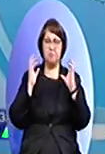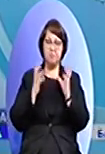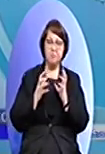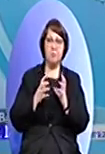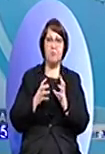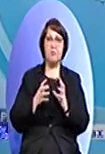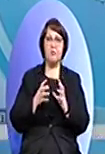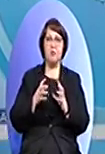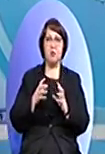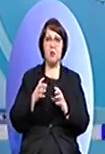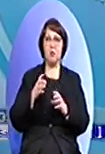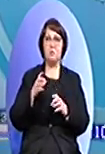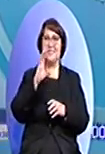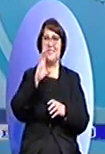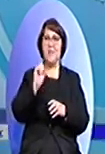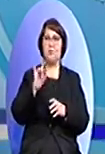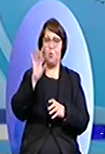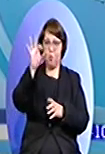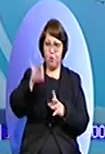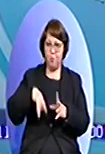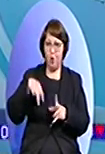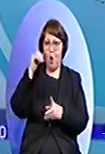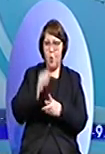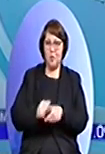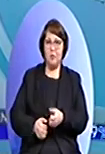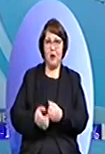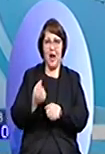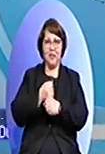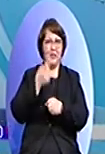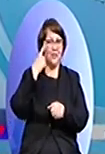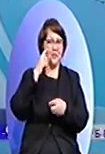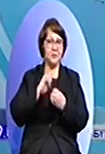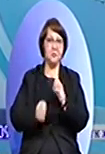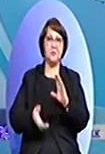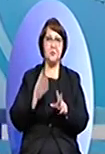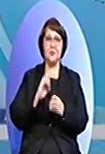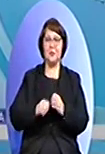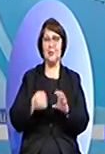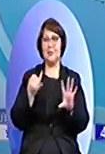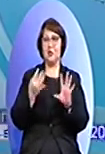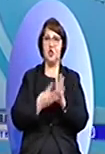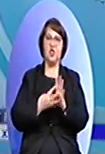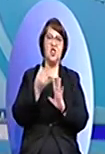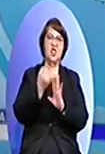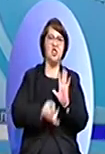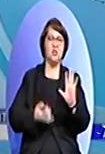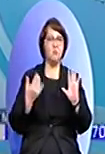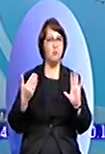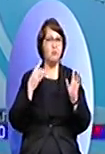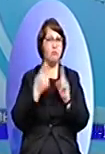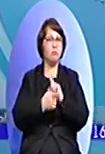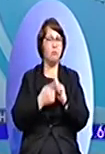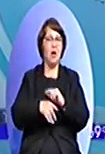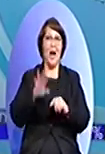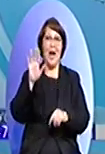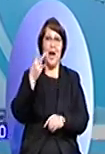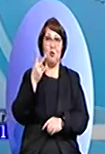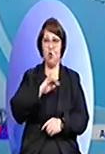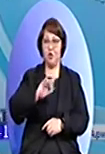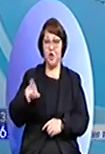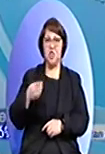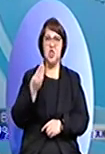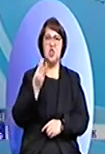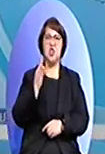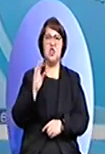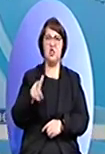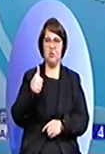оруулах судалгаануудыг хийсэн байна. Энэ удаагийн хөрөлтоод эрдэм шинжилгээний баг хурлд 79 илтгэл тавьж хилцүүлснээс 12 нь шилдэгээр